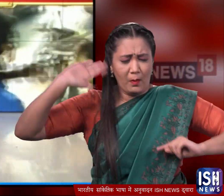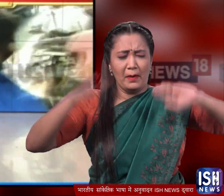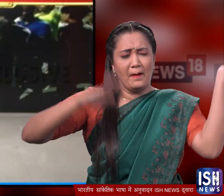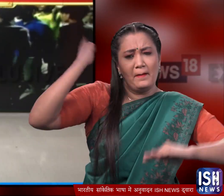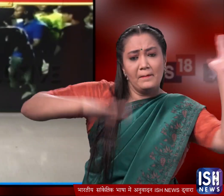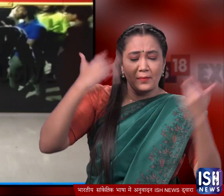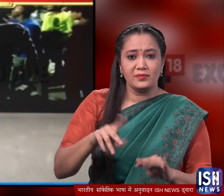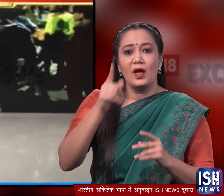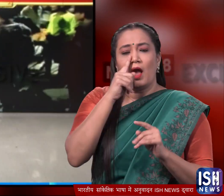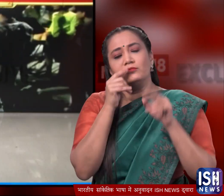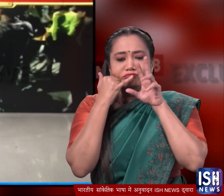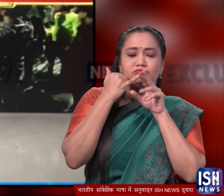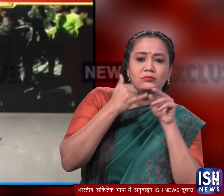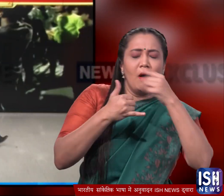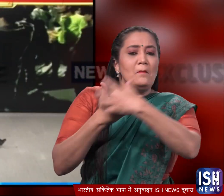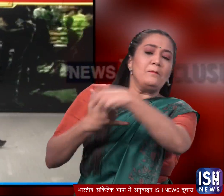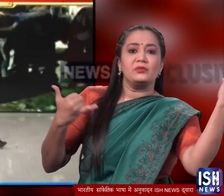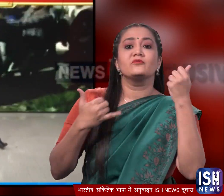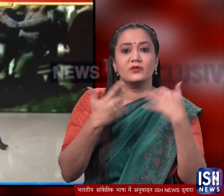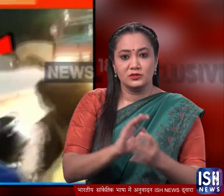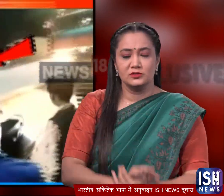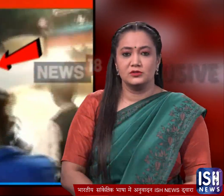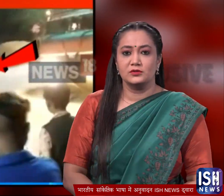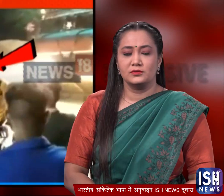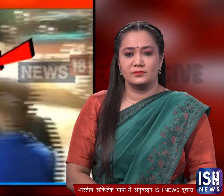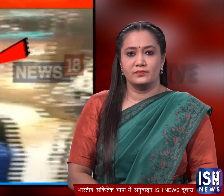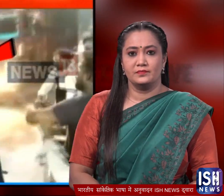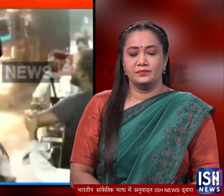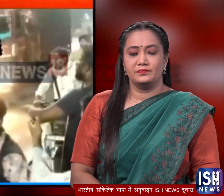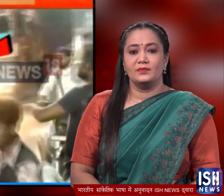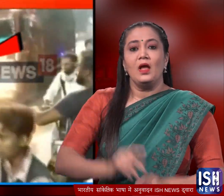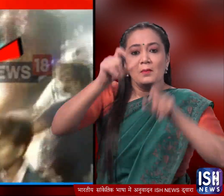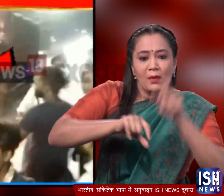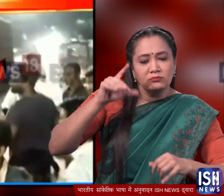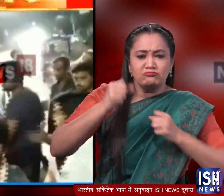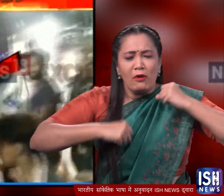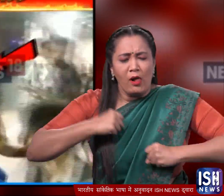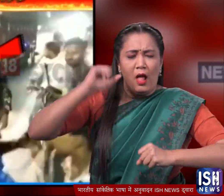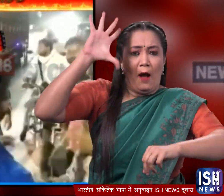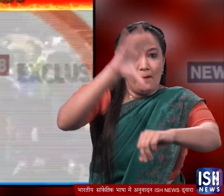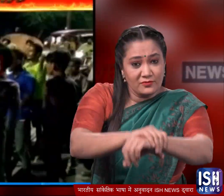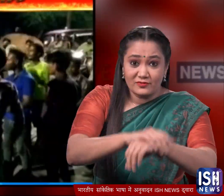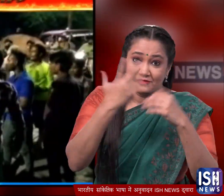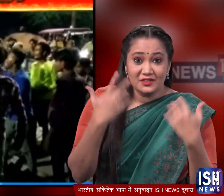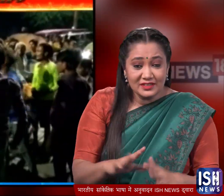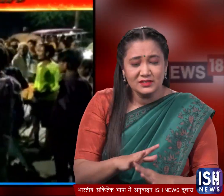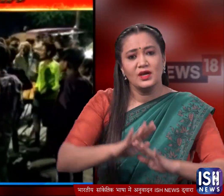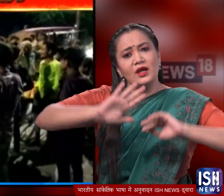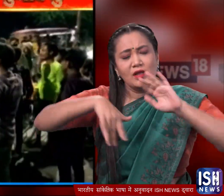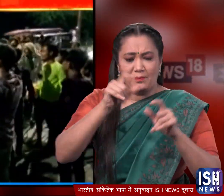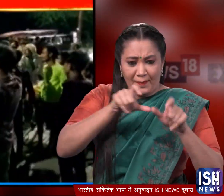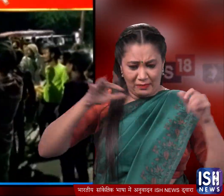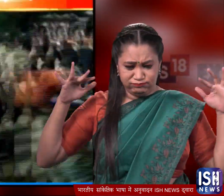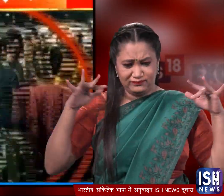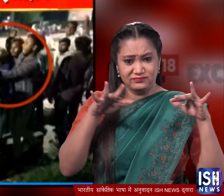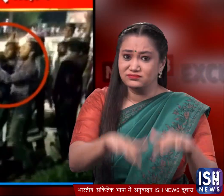वो आरोपी एक लड़की से उसका मोबाइल छीनकर भाग रहा था, लेकिन वहां मौजूद लोगों ने दौड़कर उसे पकड़ लिया। देखते ही देखते वहां